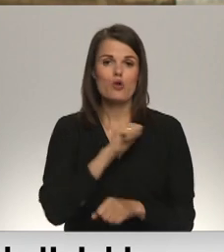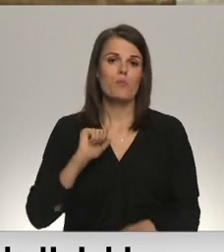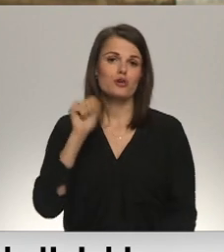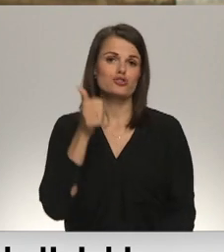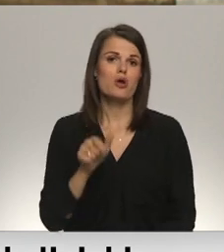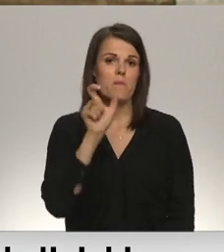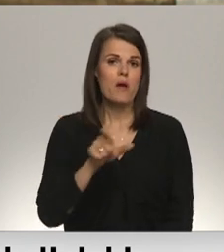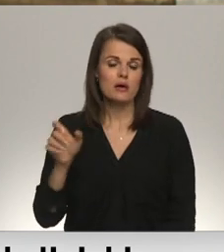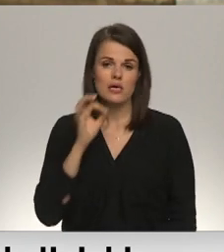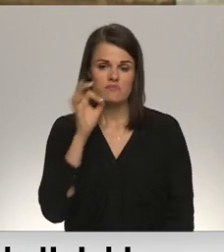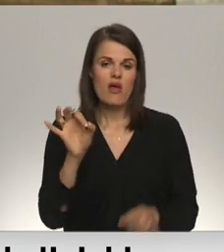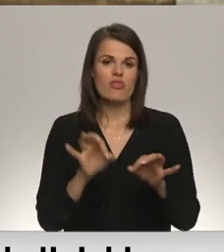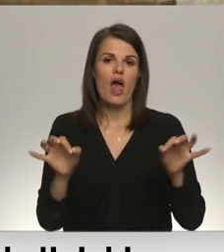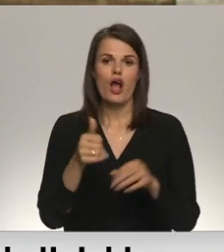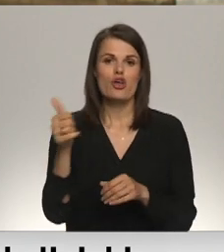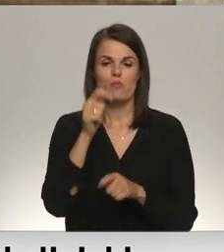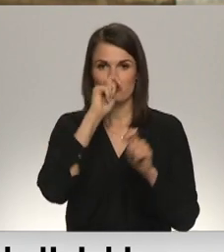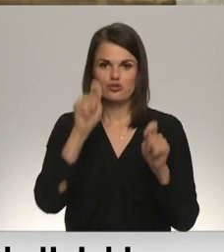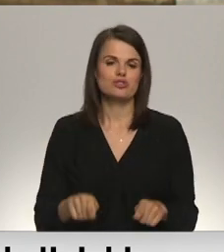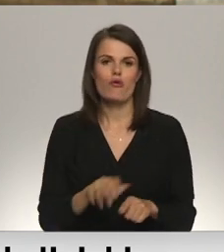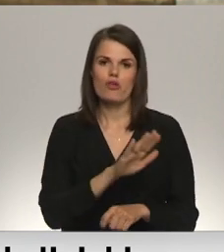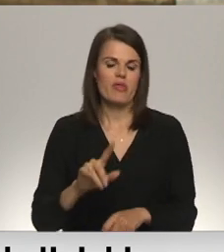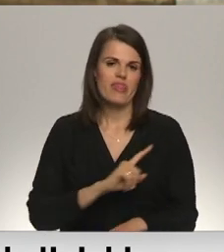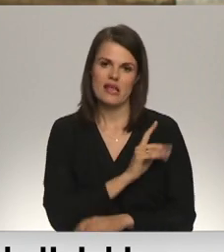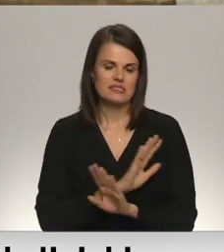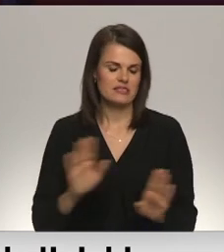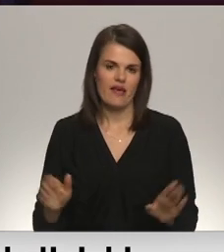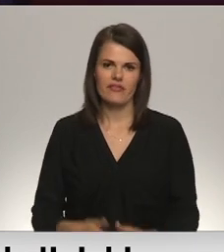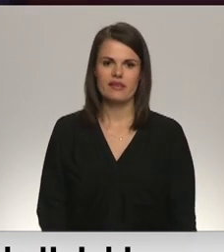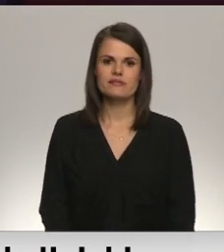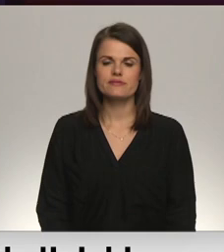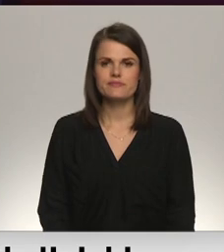mākslinieki atzīst nekādus īpašus zaudējumus tādēļ necietīs.